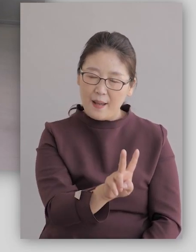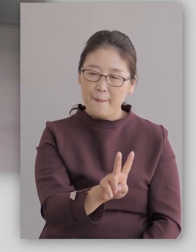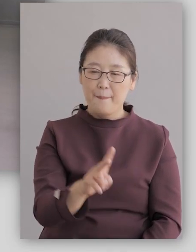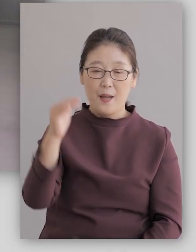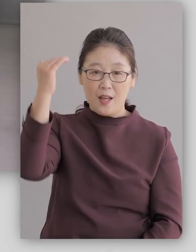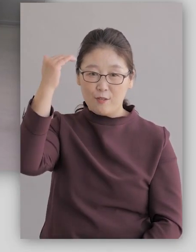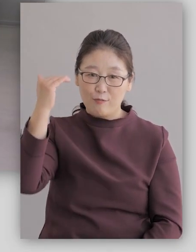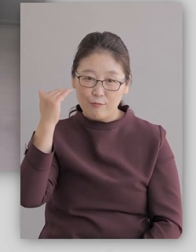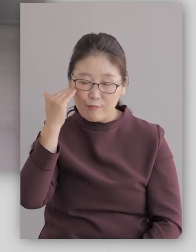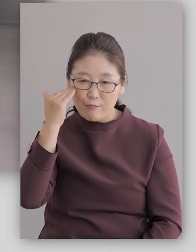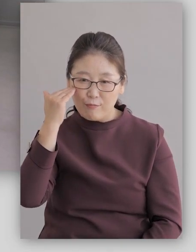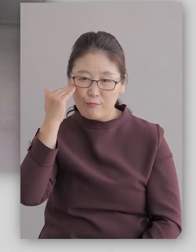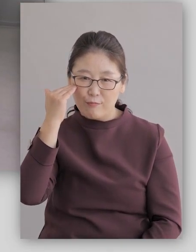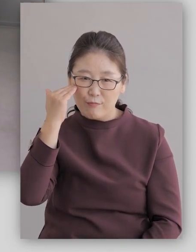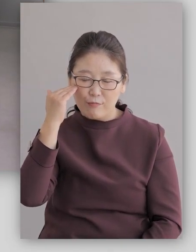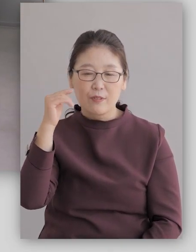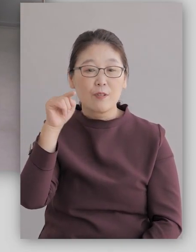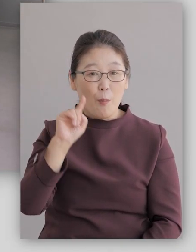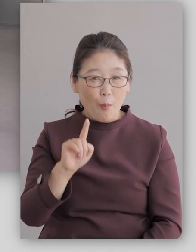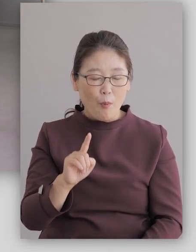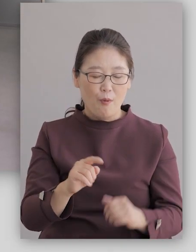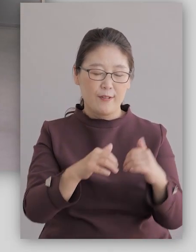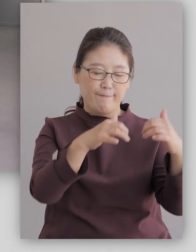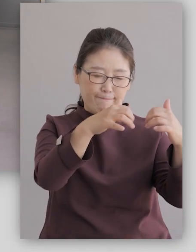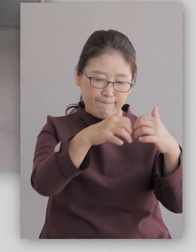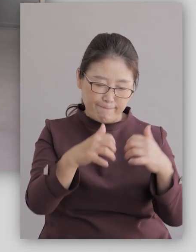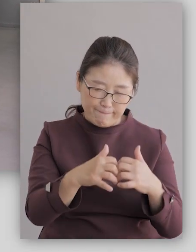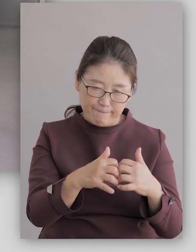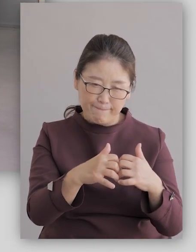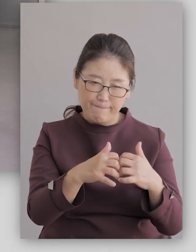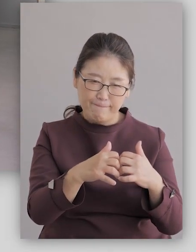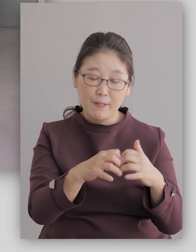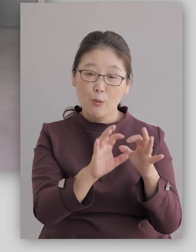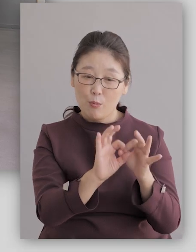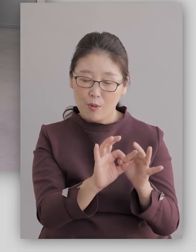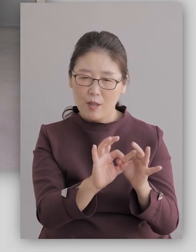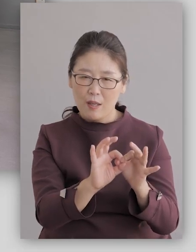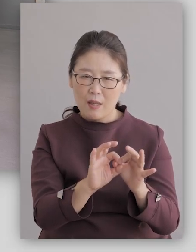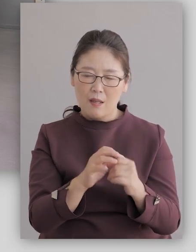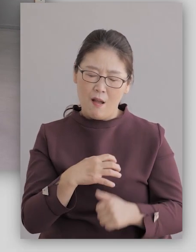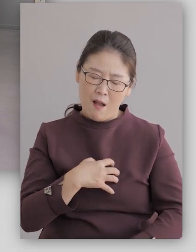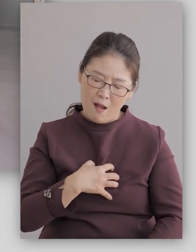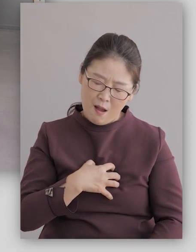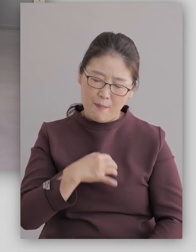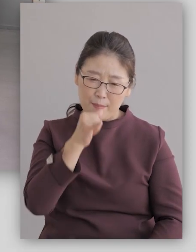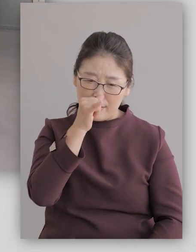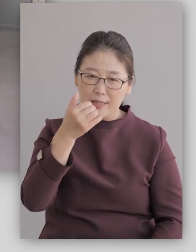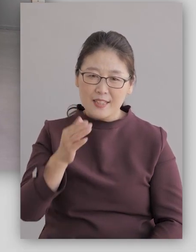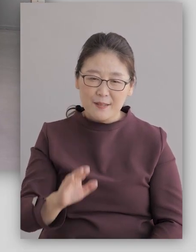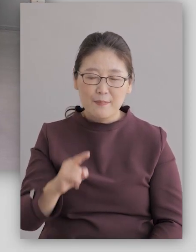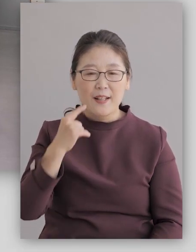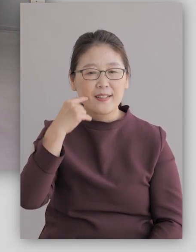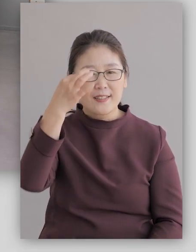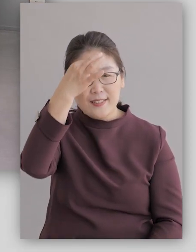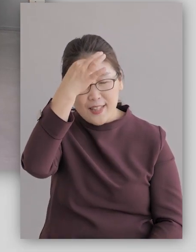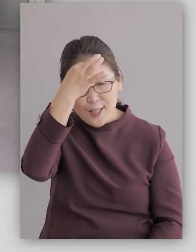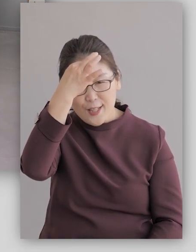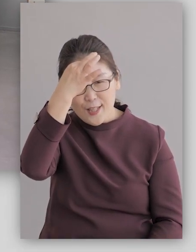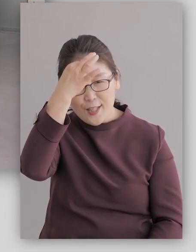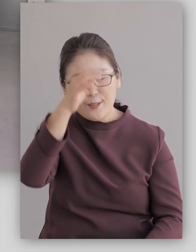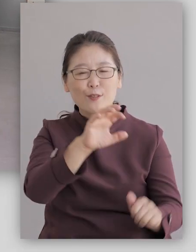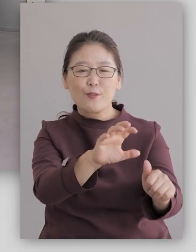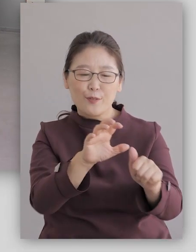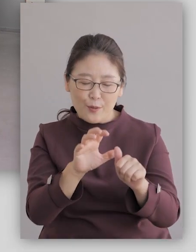그다음에 한국이 이 전쟁을 통해서 비극적인 만남을 만났지만 예술을 통해서 화해와